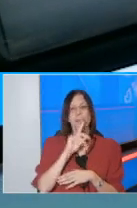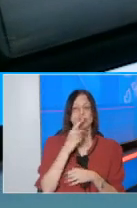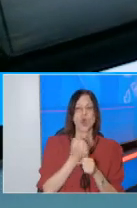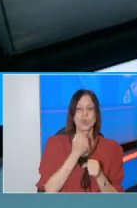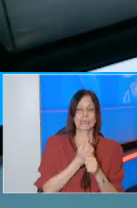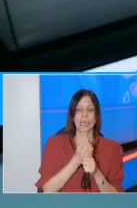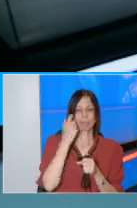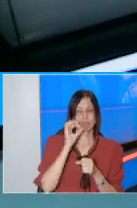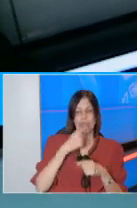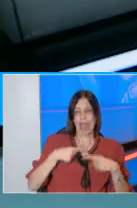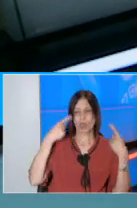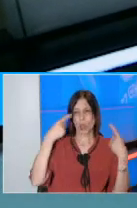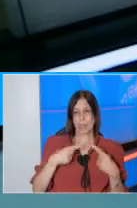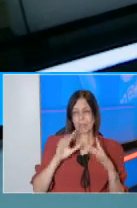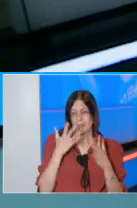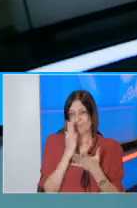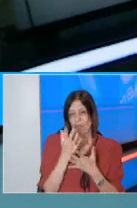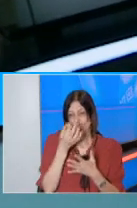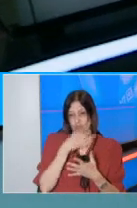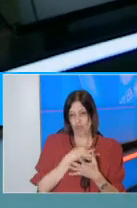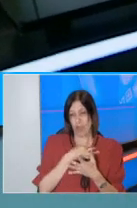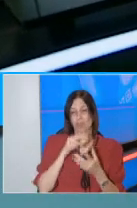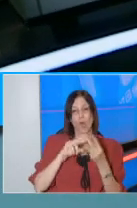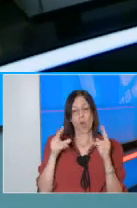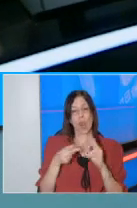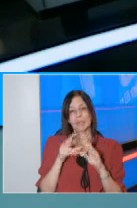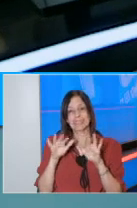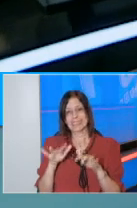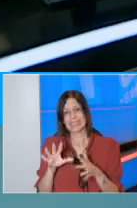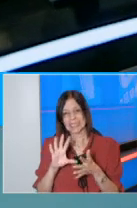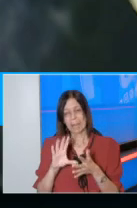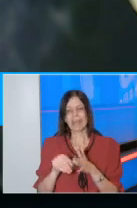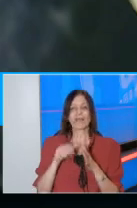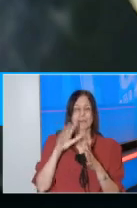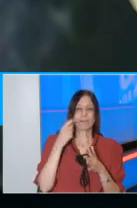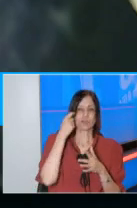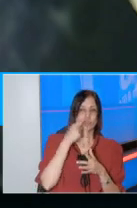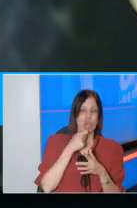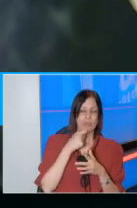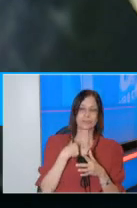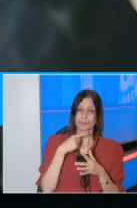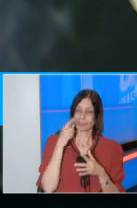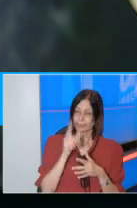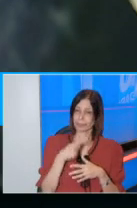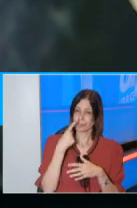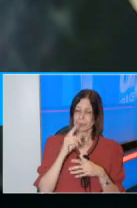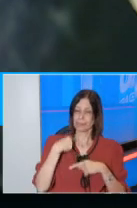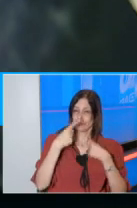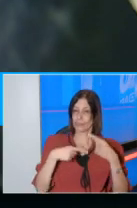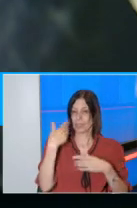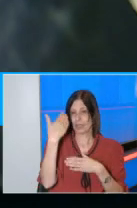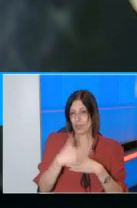של היום. אבל אם את כבר שואלת על עולם הסייבר והפשיעה, צריך לבוא ולומר שבשנה האחרונה אנחנו